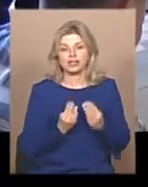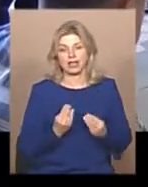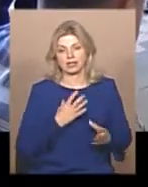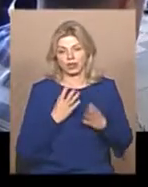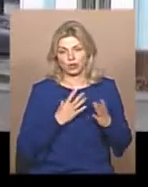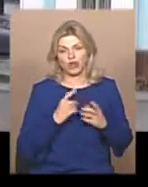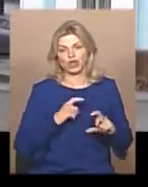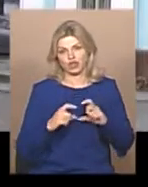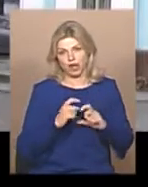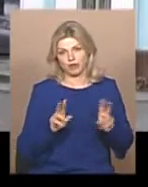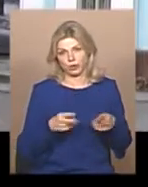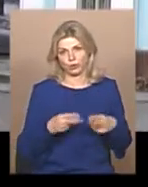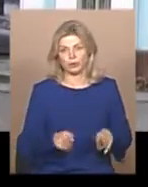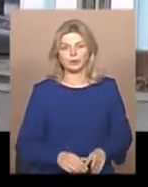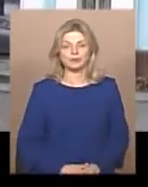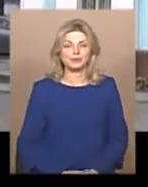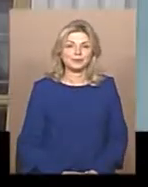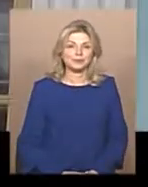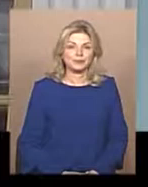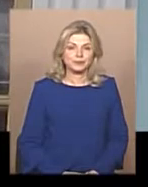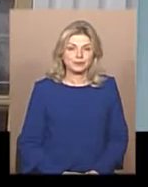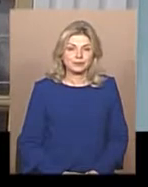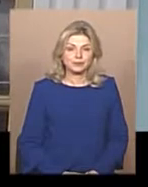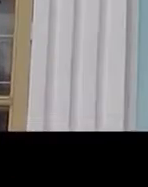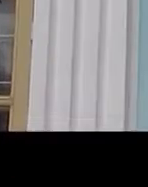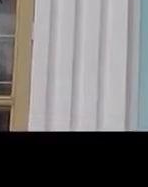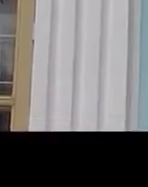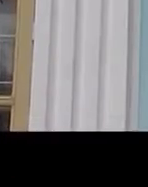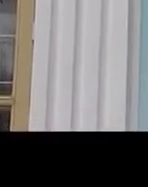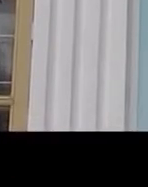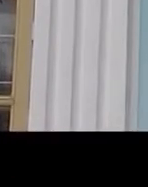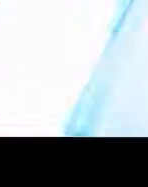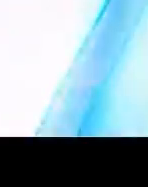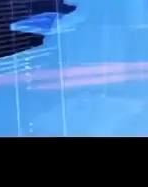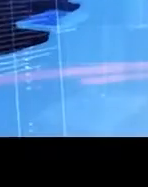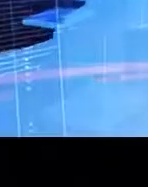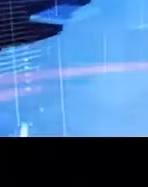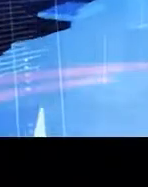до шахового клубу. Вікторія Чернявська, Ігор Чорний, телевізійні новини Миколаївщини.